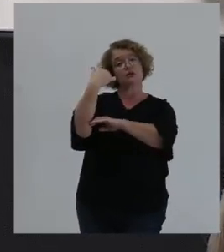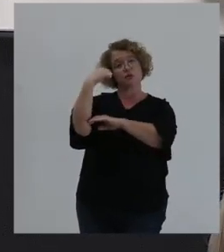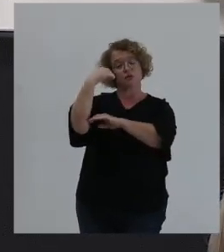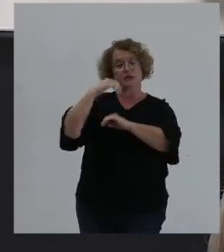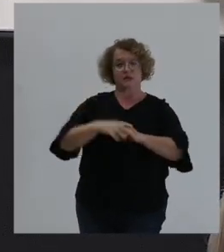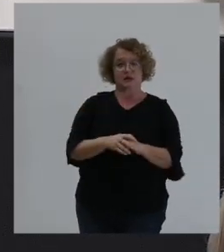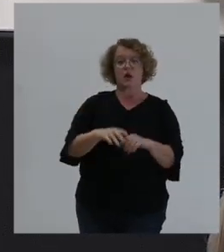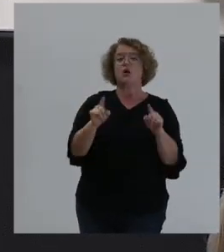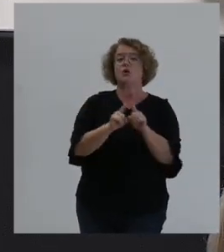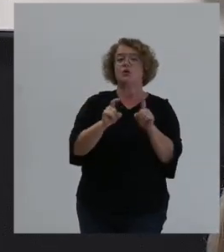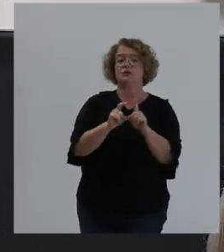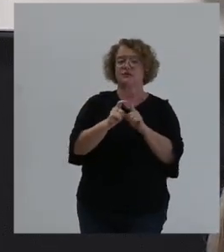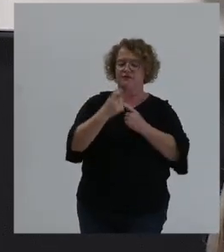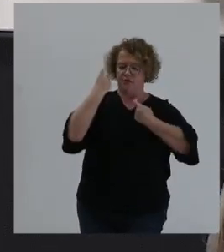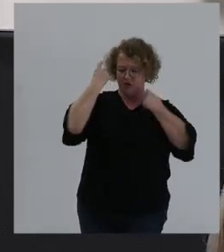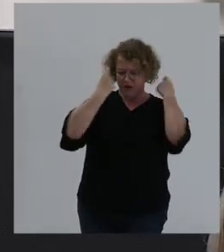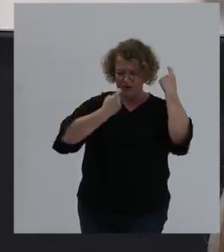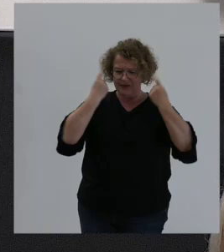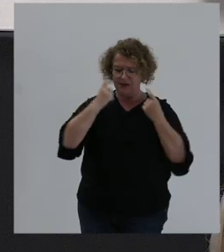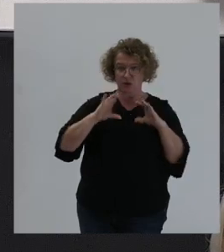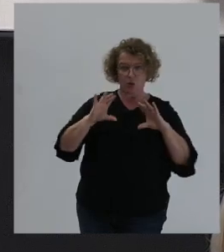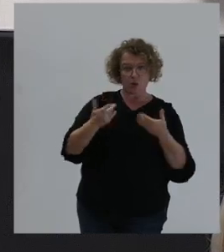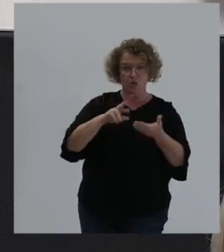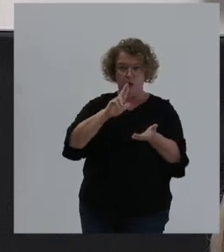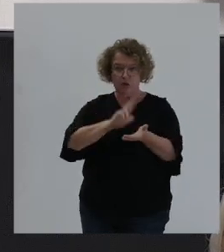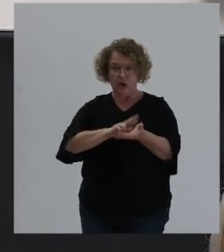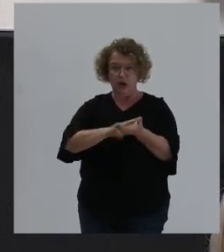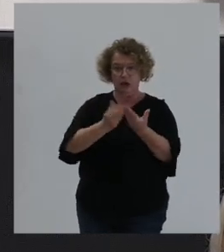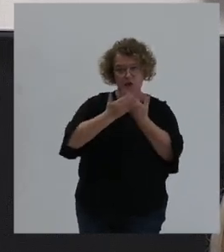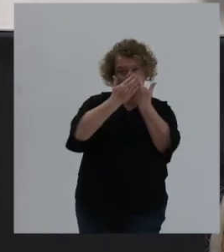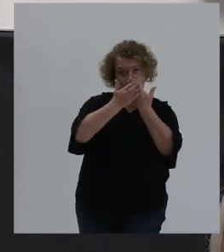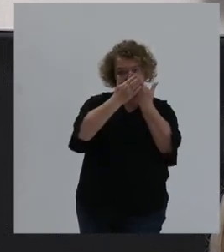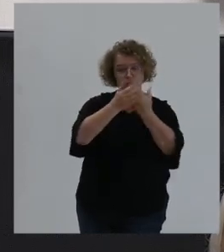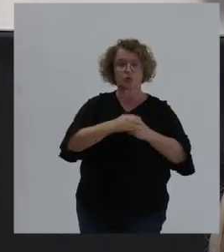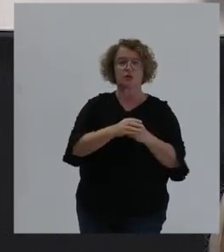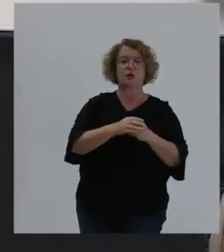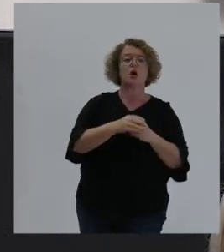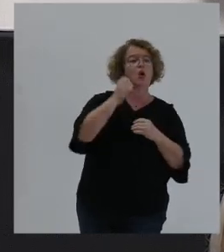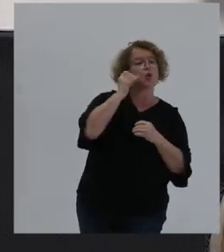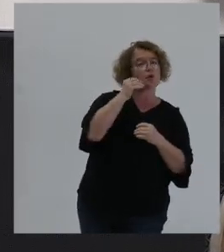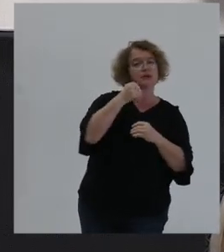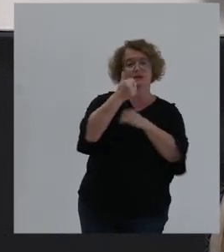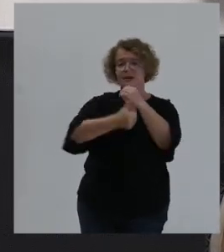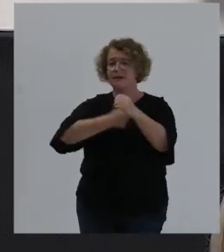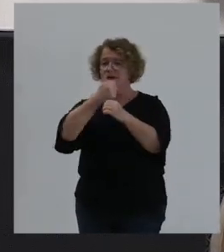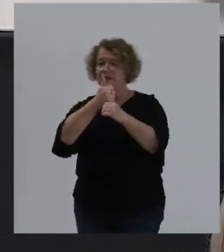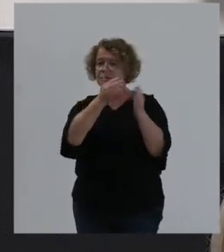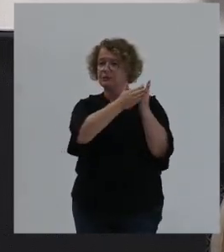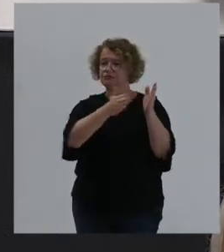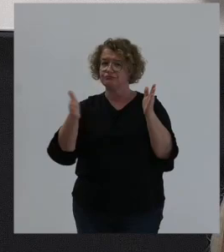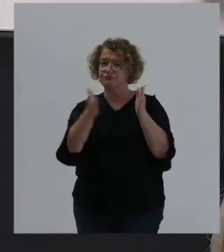et un travail de réflexion sur les rythmes également, rythme du quotidien, rythme de l'année, pour pouvoir